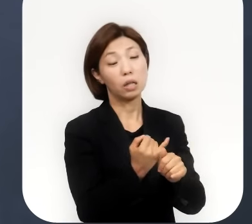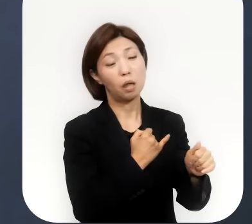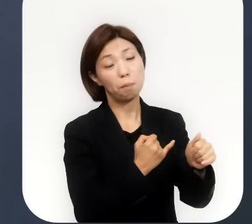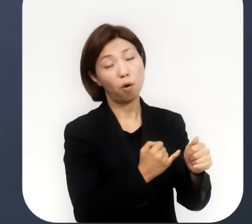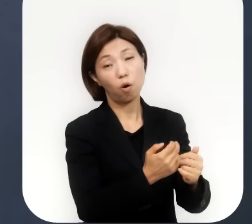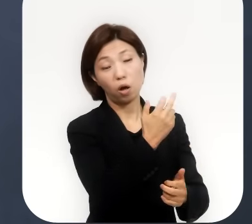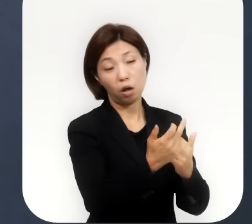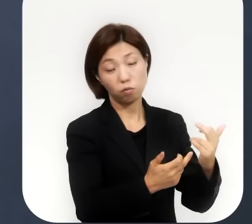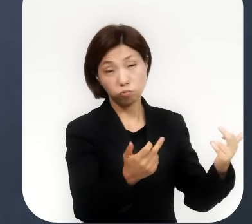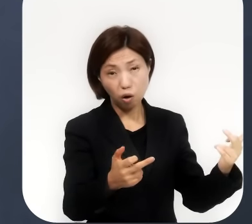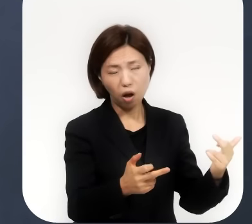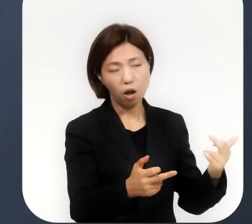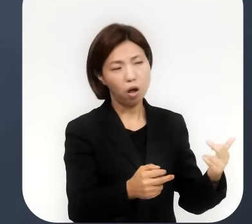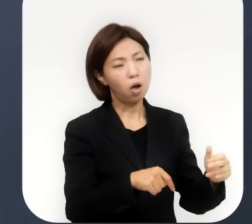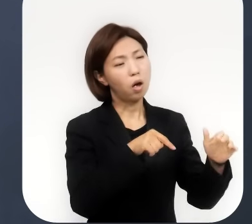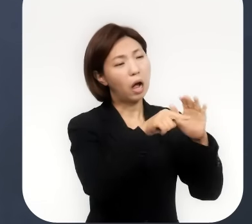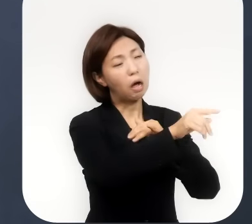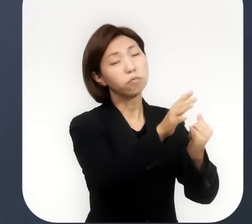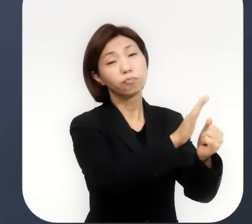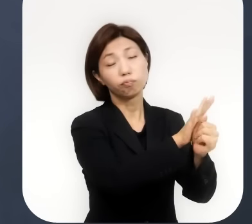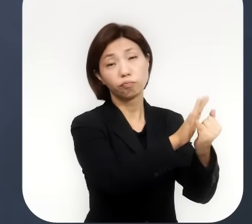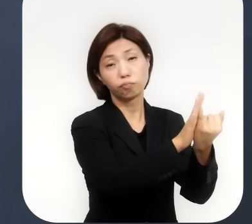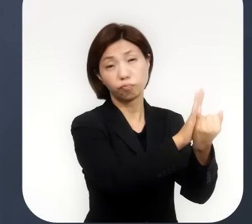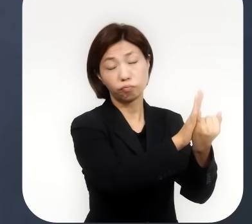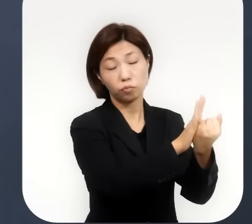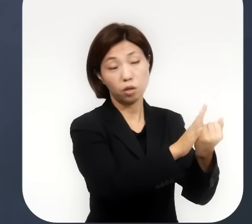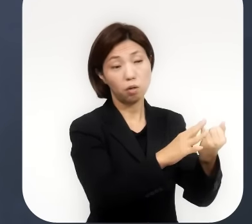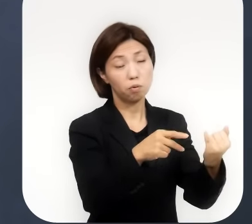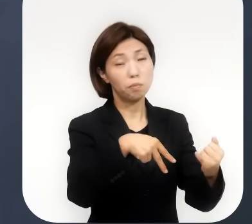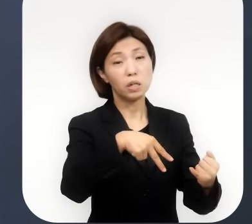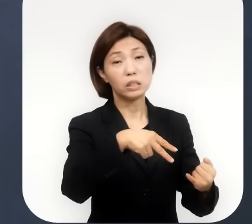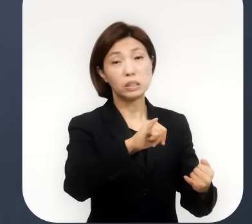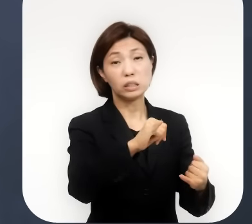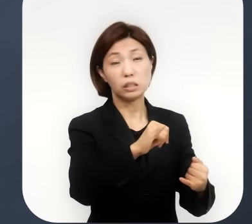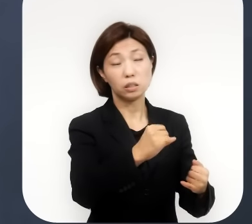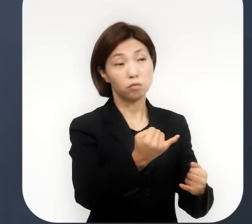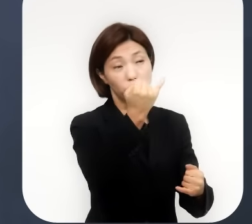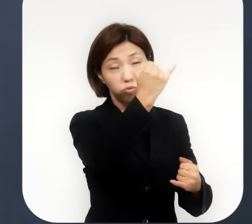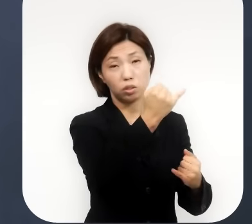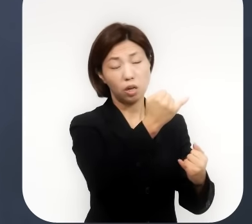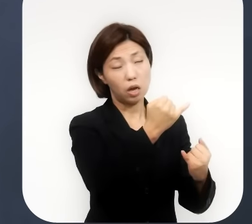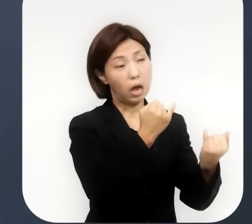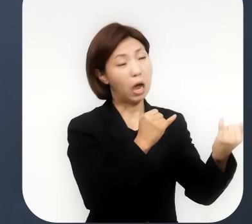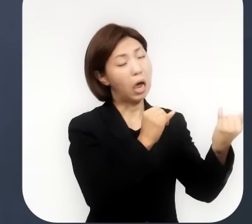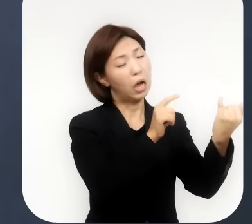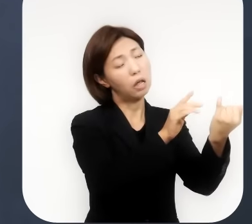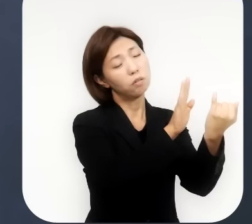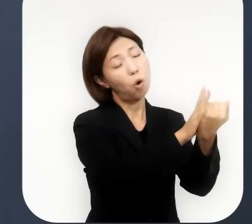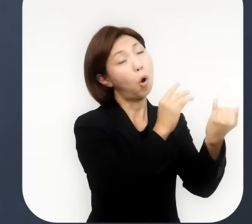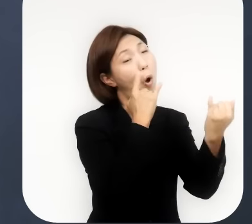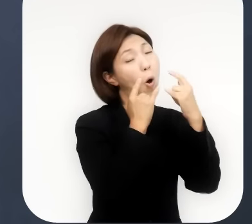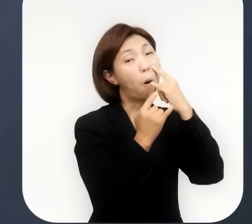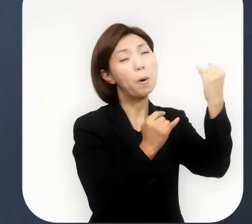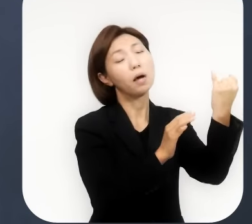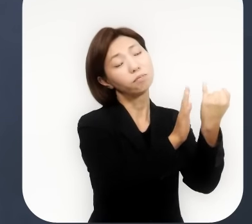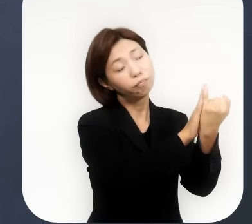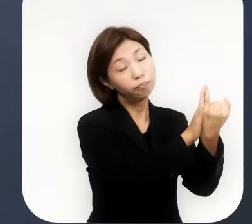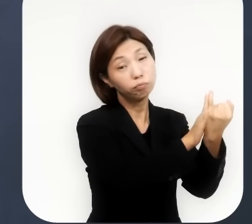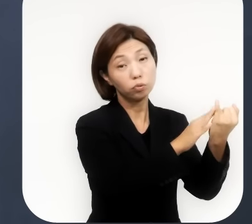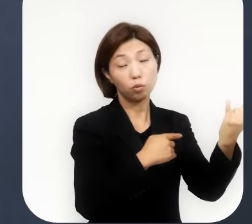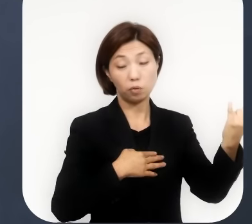그고 신가 와서 돌볼 수밖에 없잖아요 그러면 신한테 자기가 고맙게 생각해야 되잖아요 편이 집에